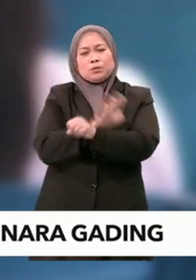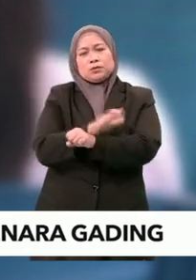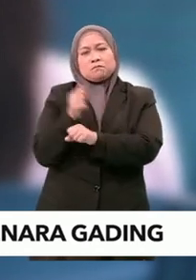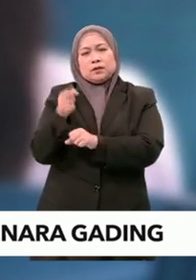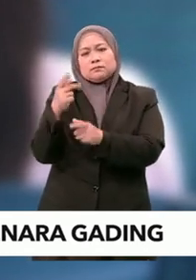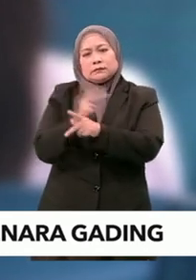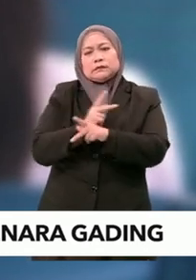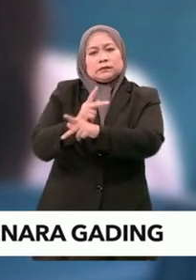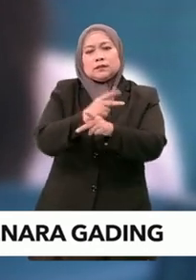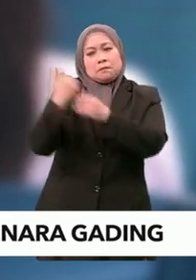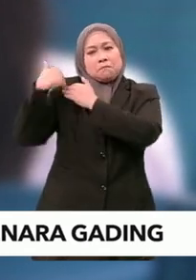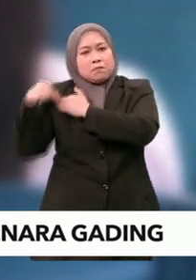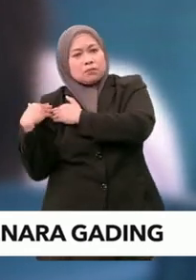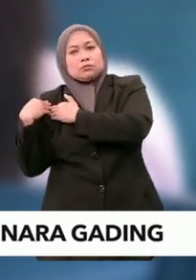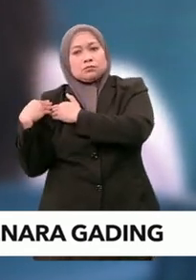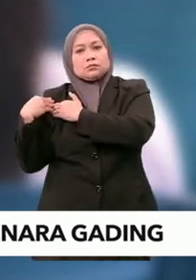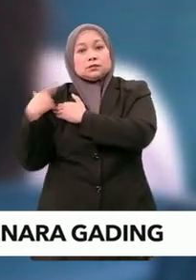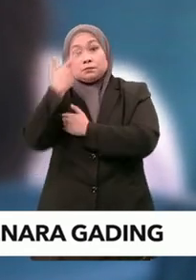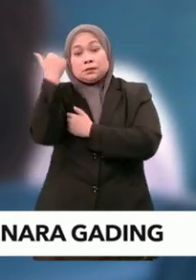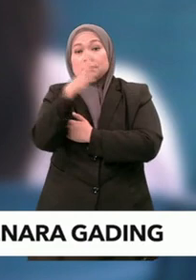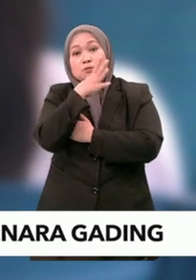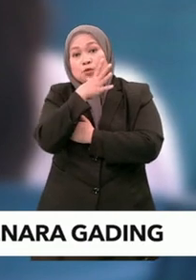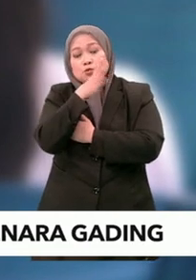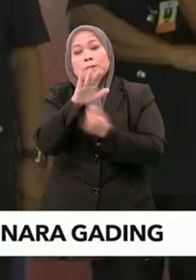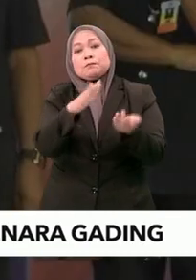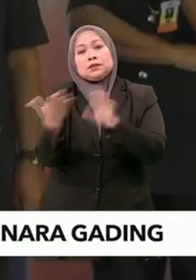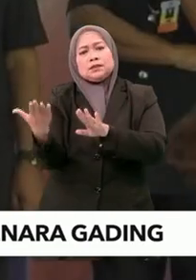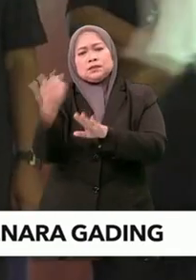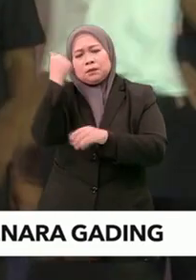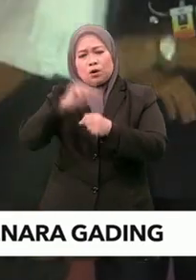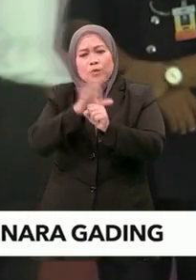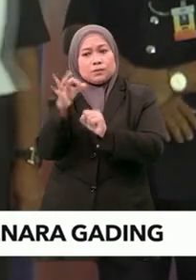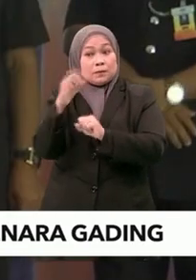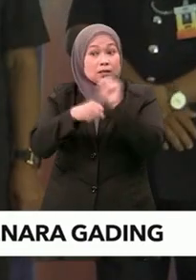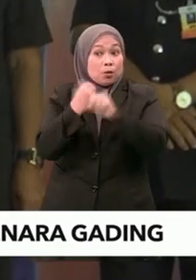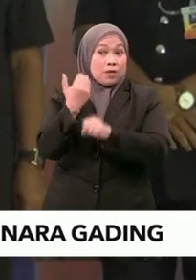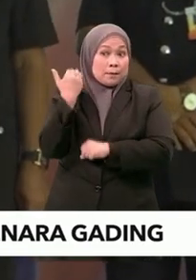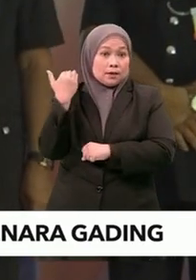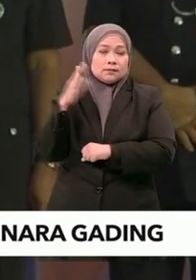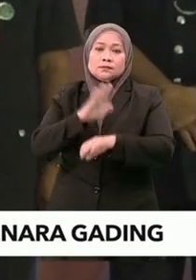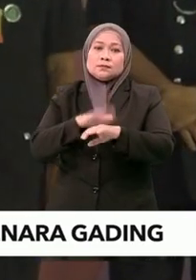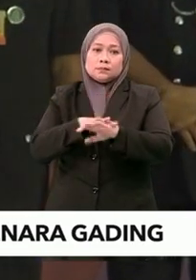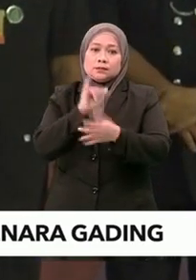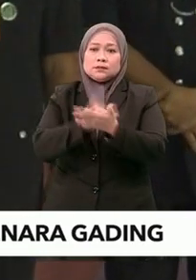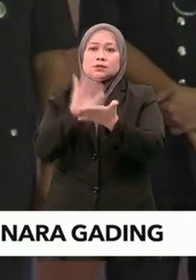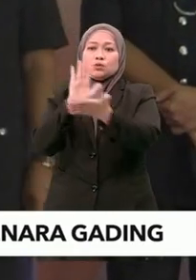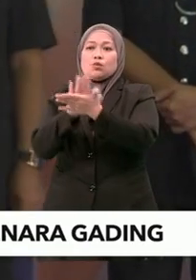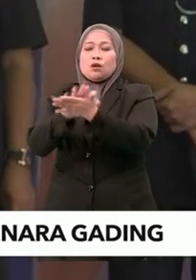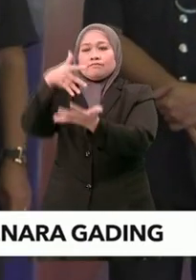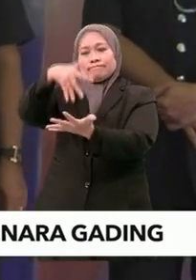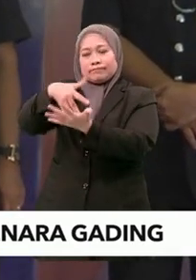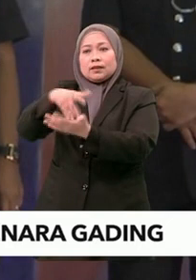kini berada di atas bahunya selepas ibunya meninggal dunia akibat kubik 19 tahun lalu ketika dia masih dalam tahanan